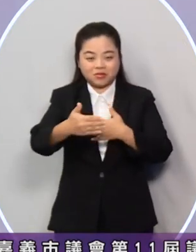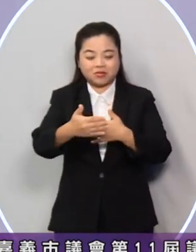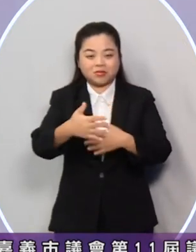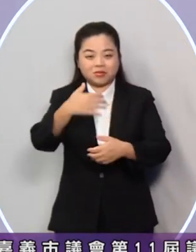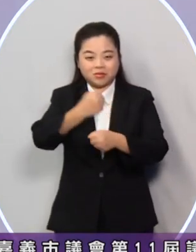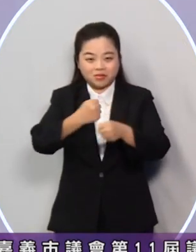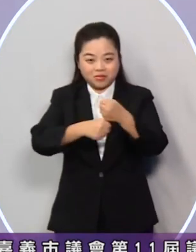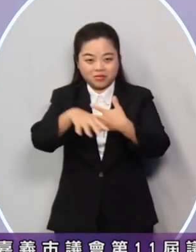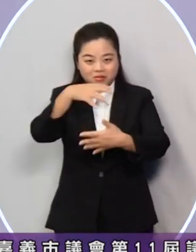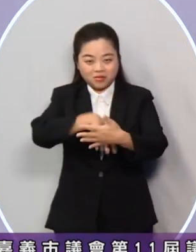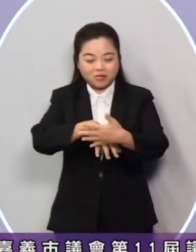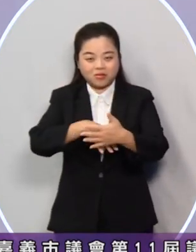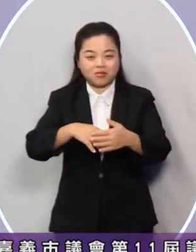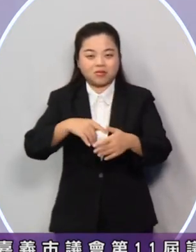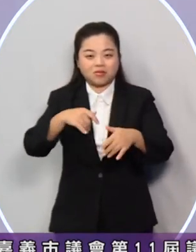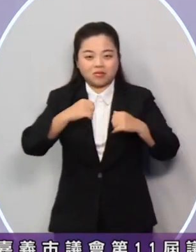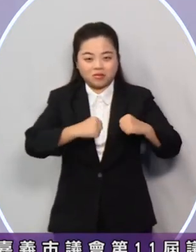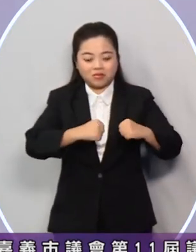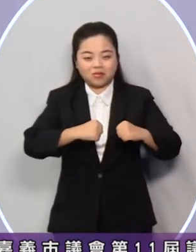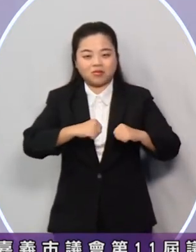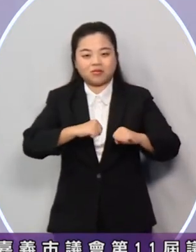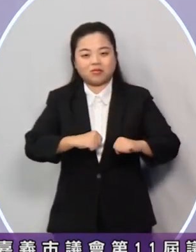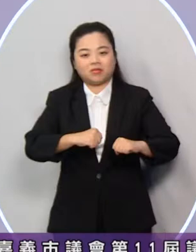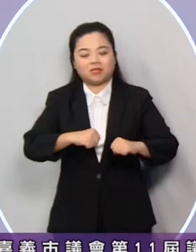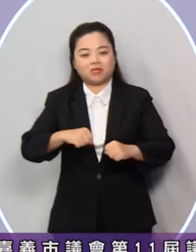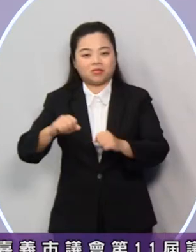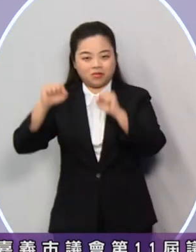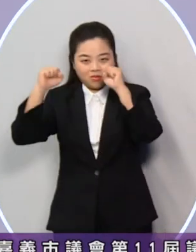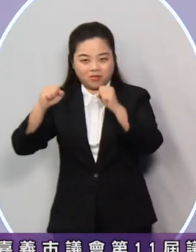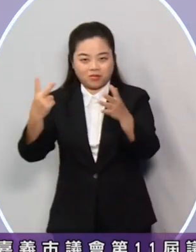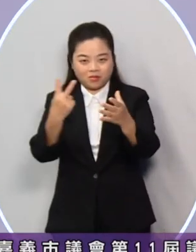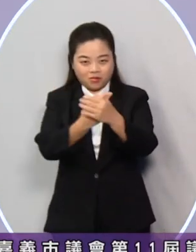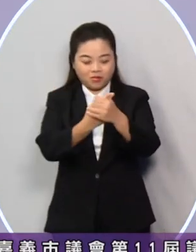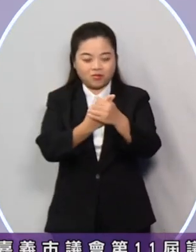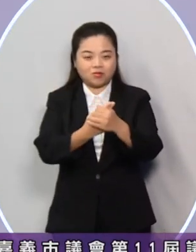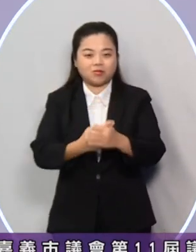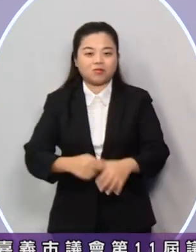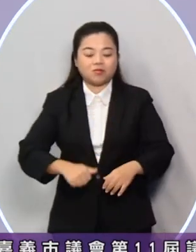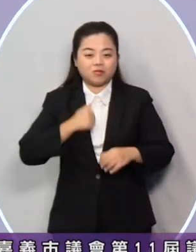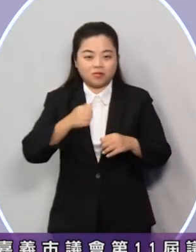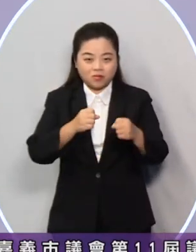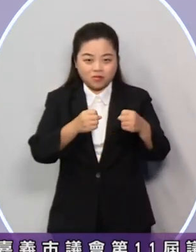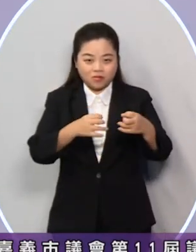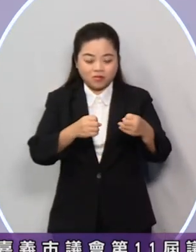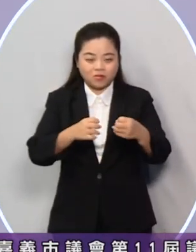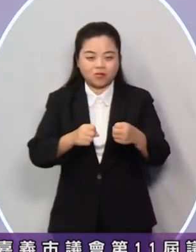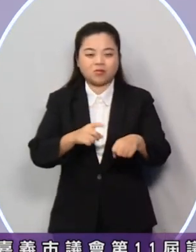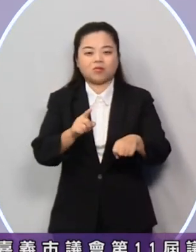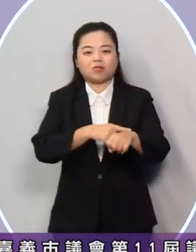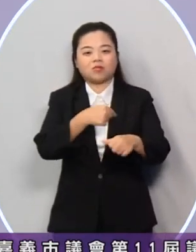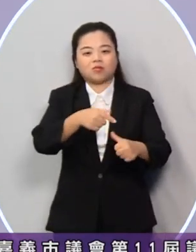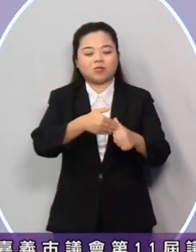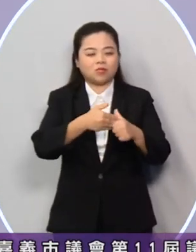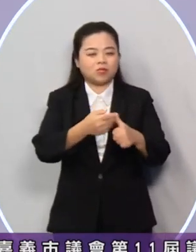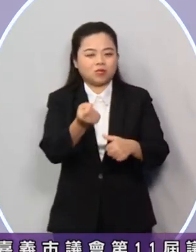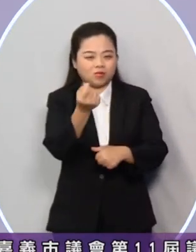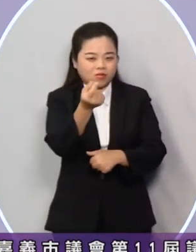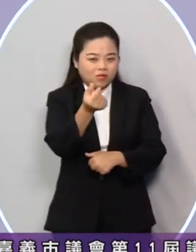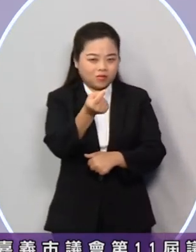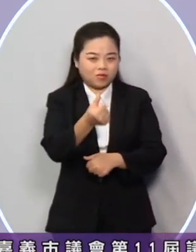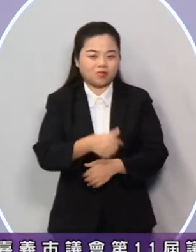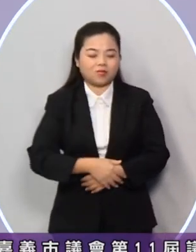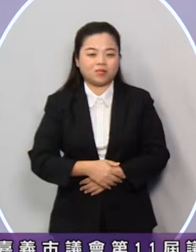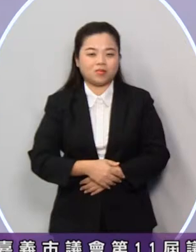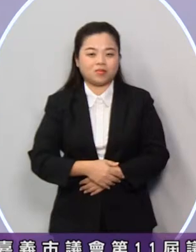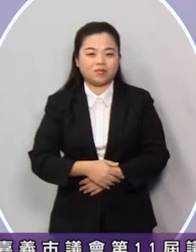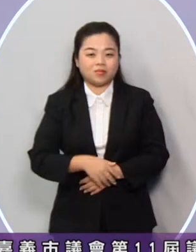健康教育和体育是绑在一起的，因此真正谈及性教育的篇章非常的少哦。加上